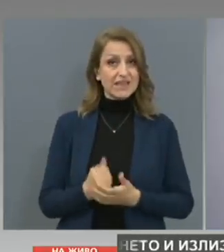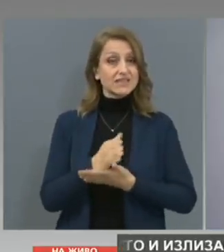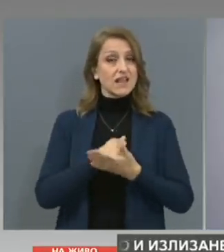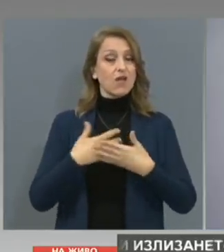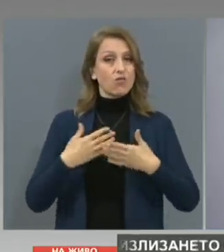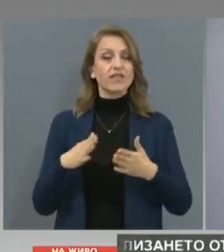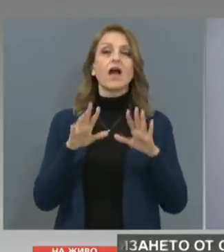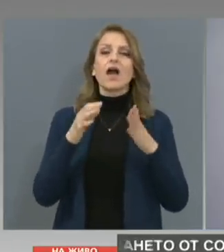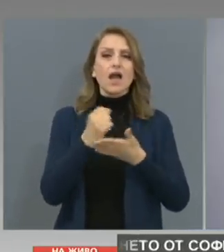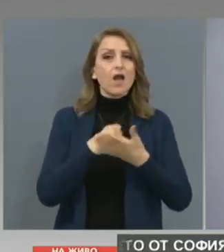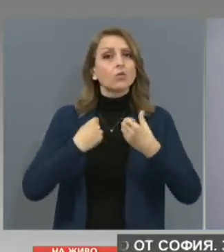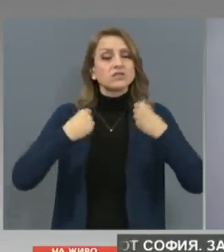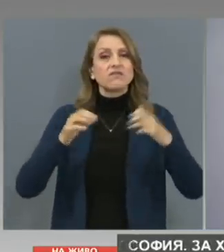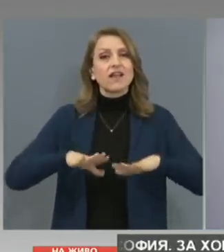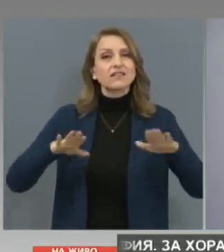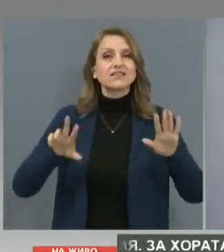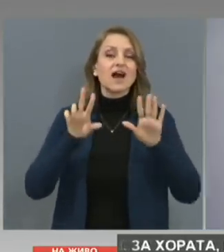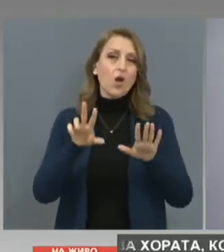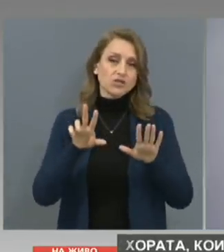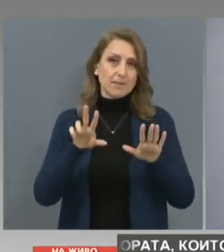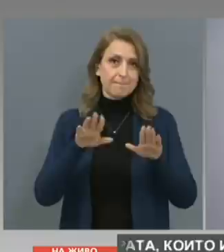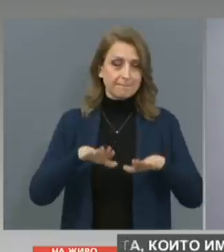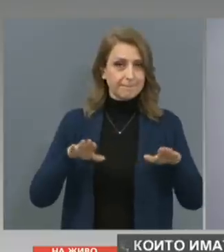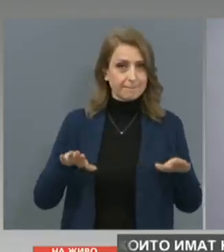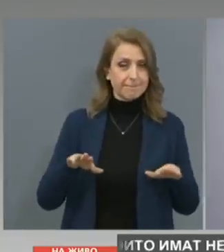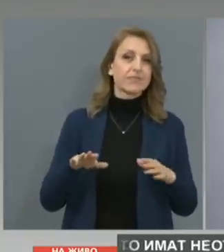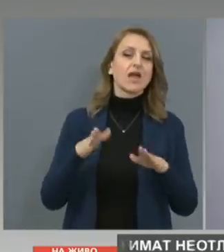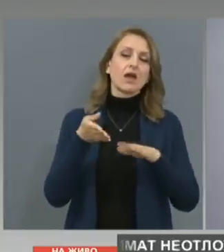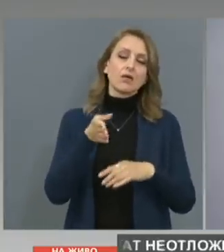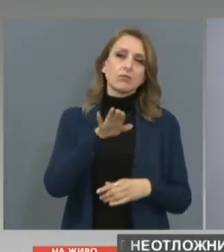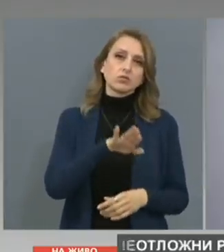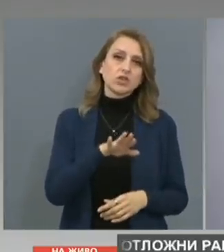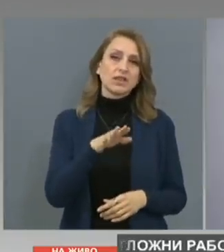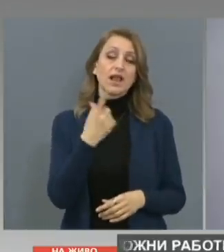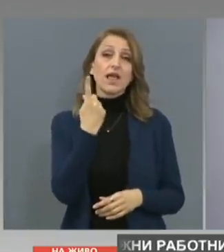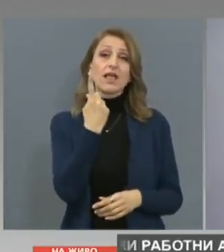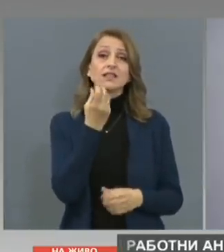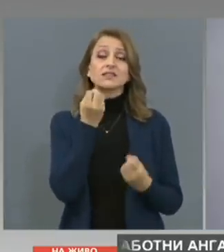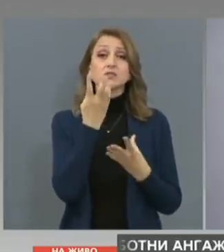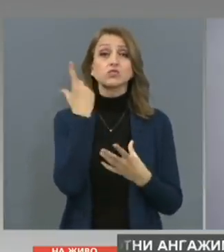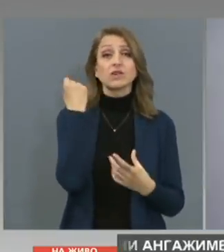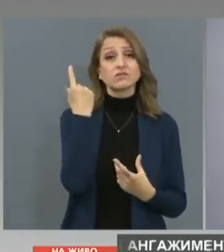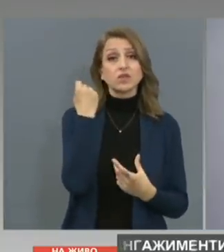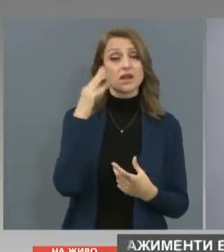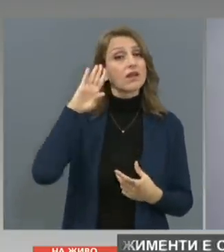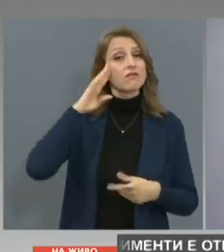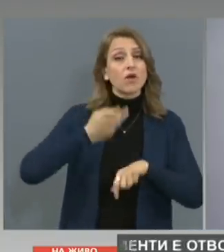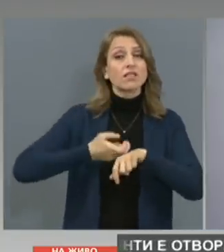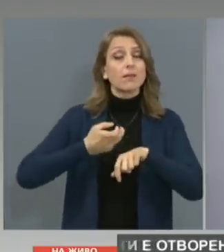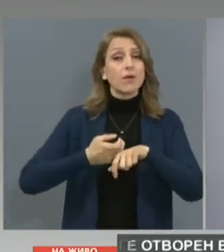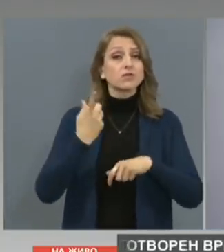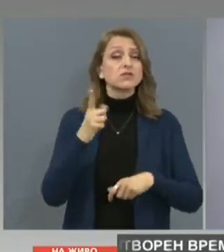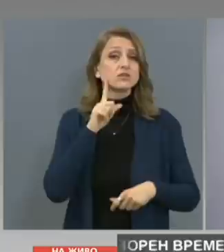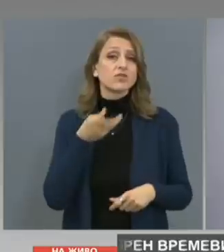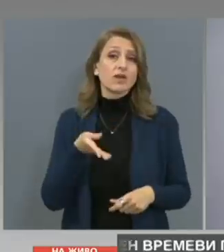Излекуваните деца са 8. Починалите с един случай от вчера във Военно-медицинска академия, мъж